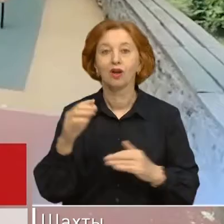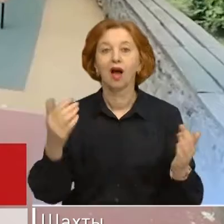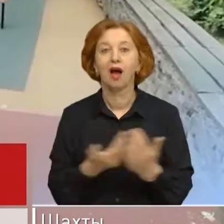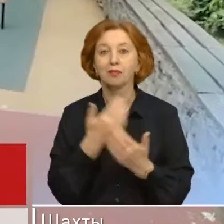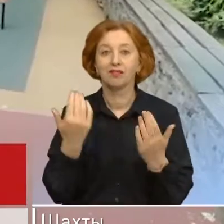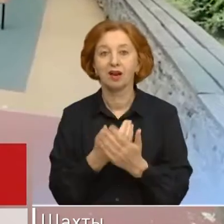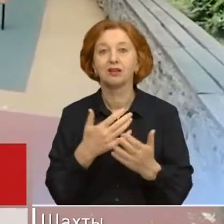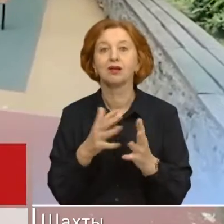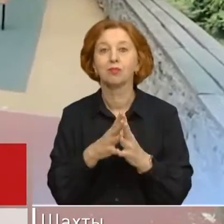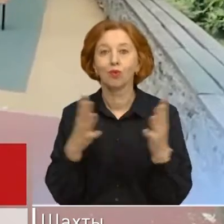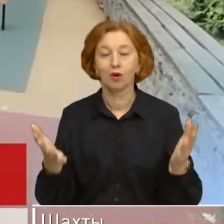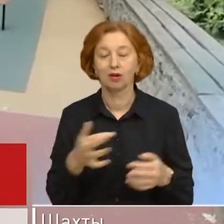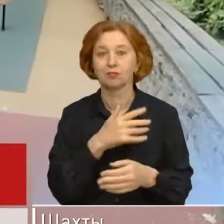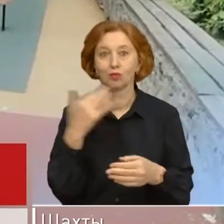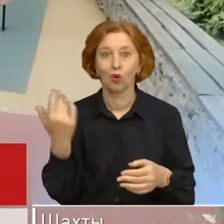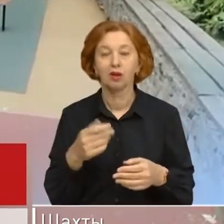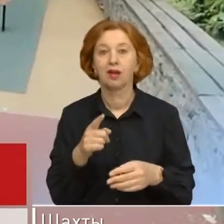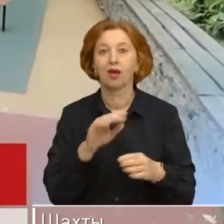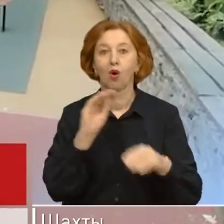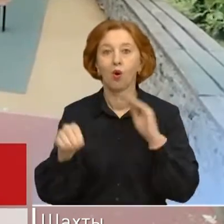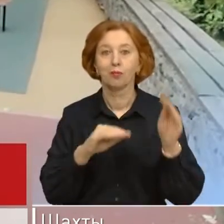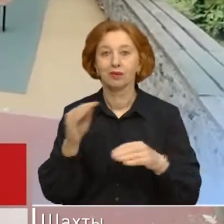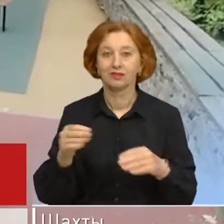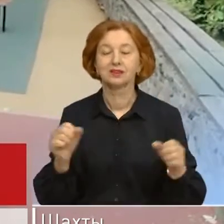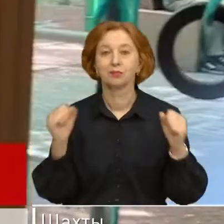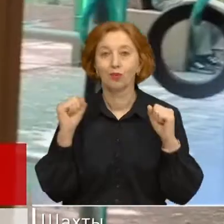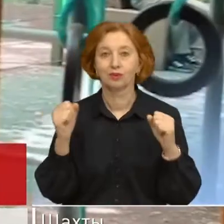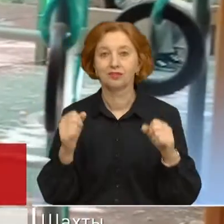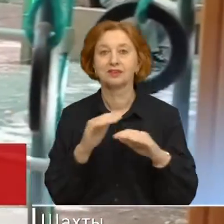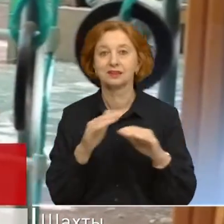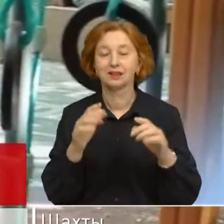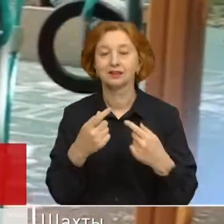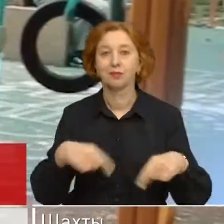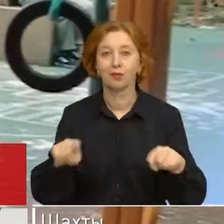обновляется более 40 объектов физической культуры и массового спорта, а также детских площадок.